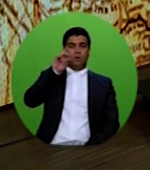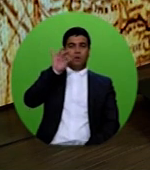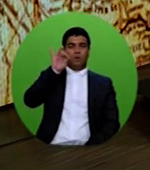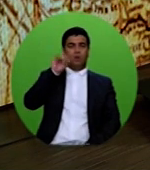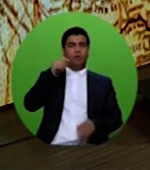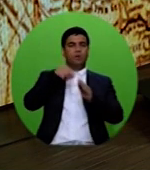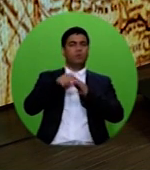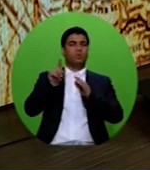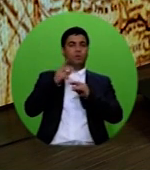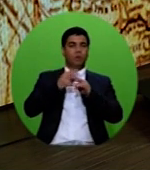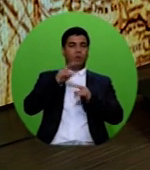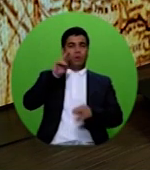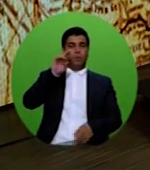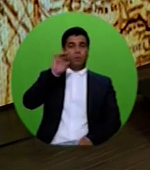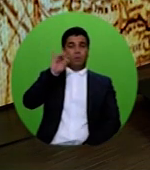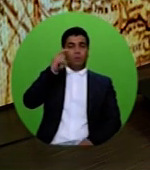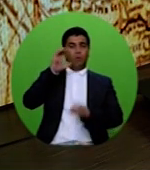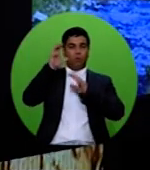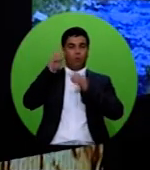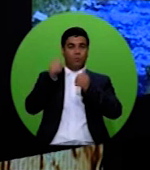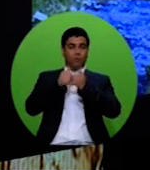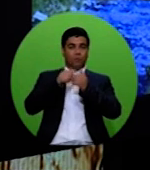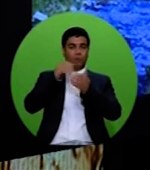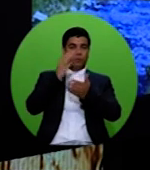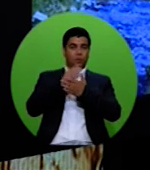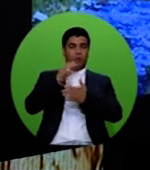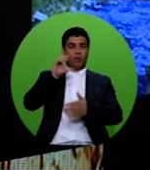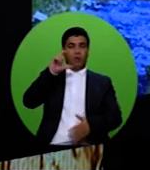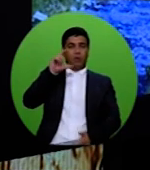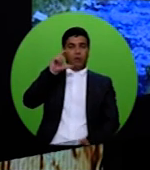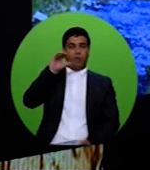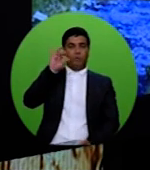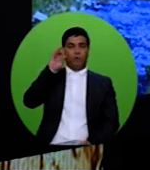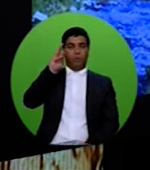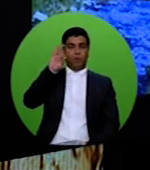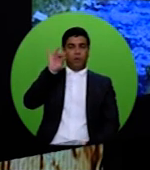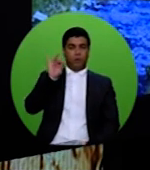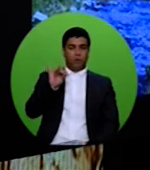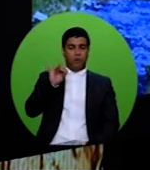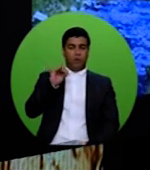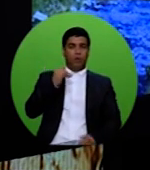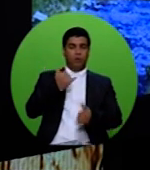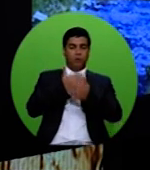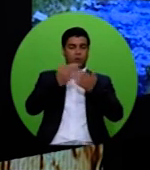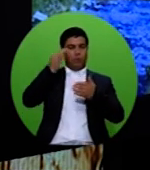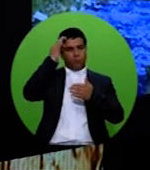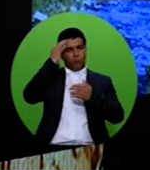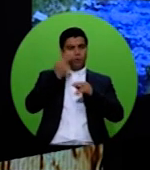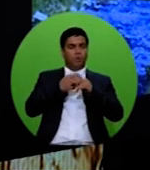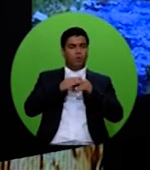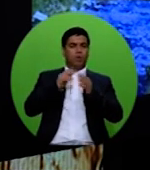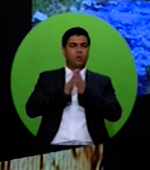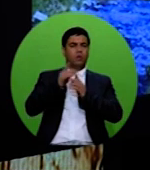Это предгорье, да? В предгорных районах встречаются эфемеры и эфемероиды. Ну-ка, давайте быстренько вспомним, что это